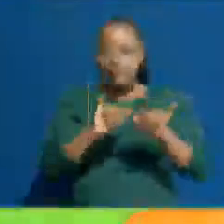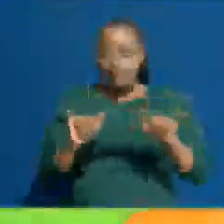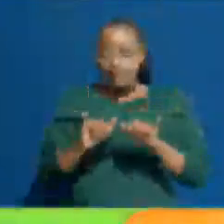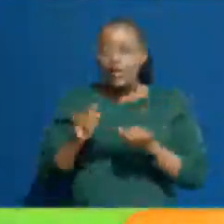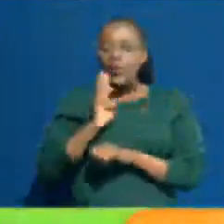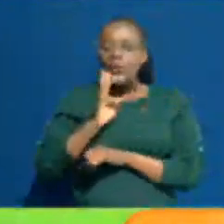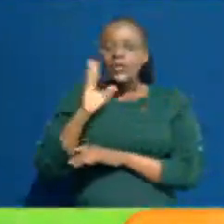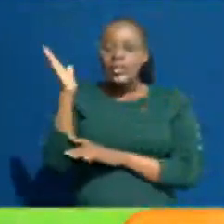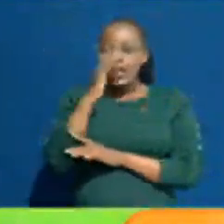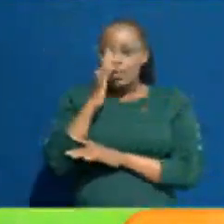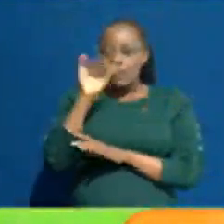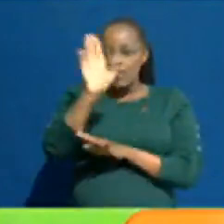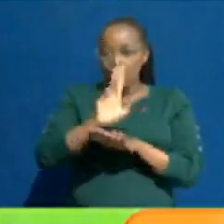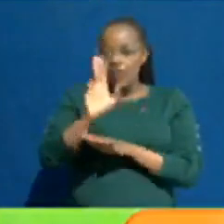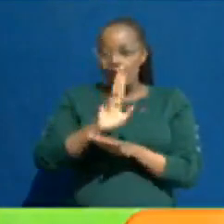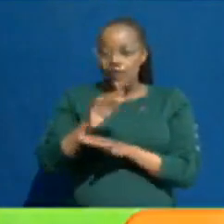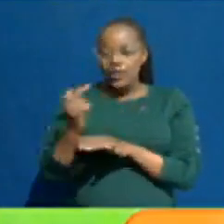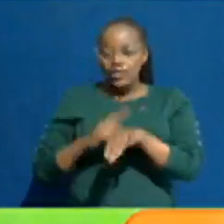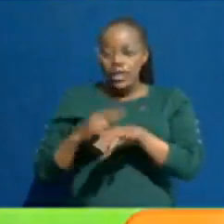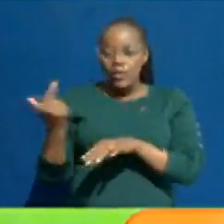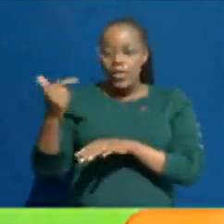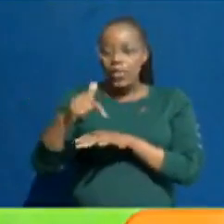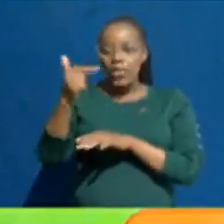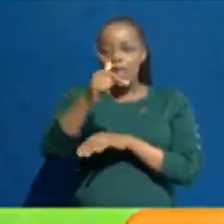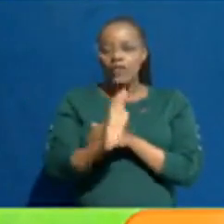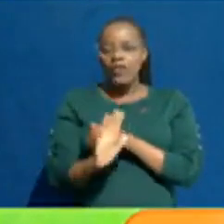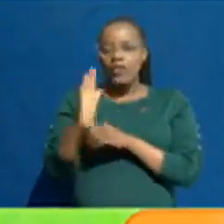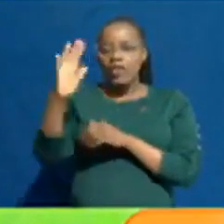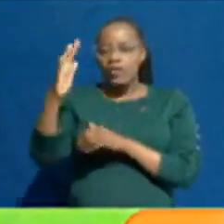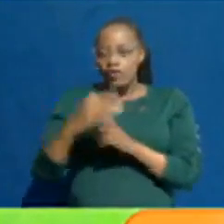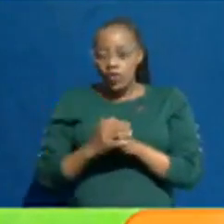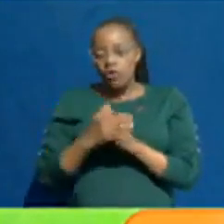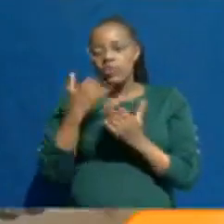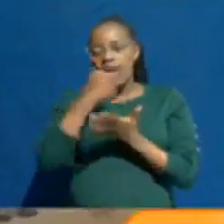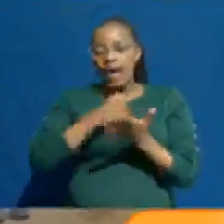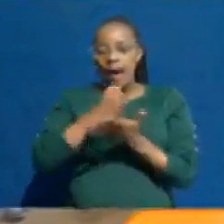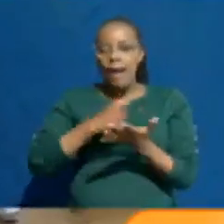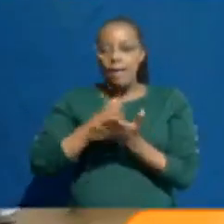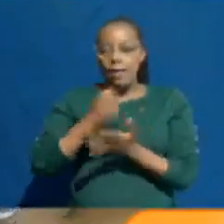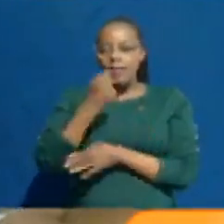maji ambayo wanaitumia katika unyunyuziaji wa miti ya madawa ya kiasili.